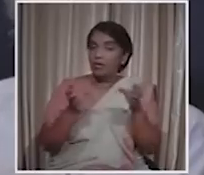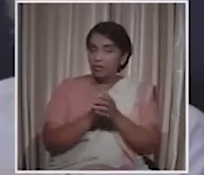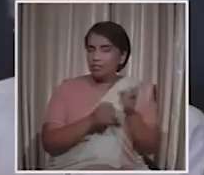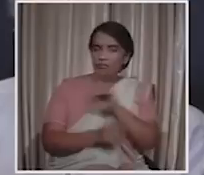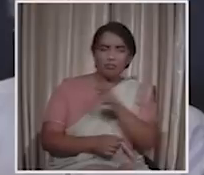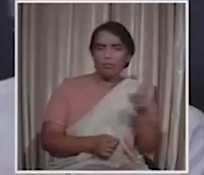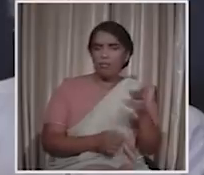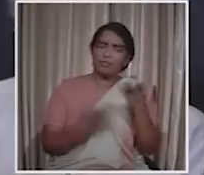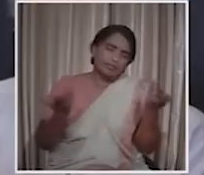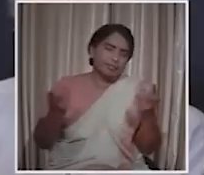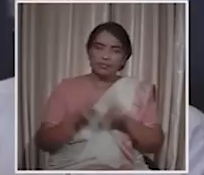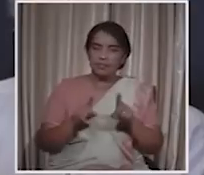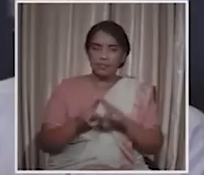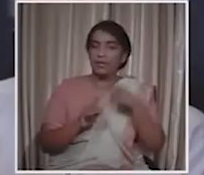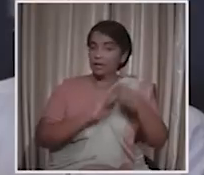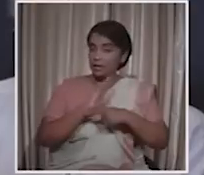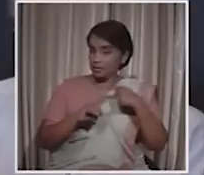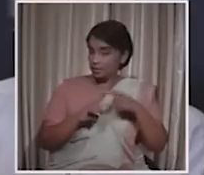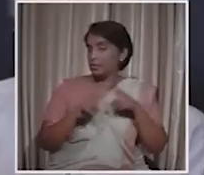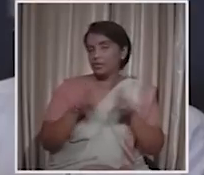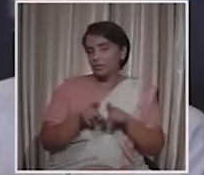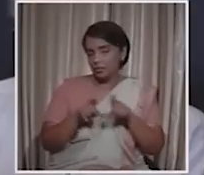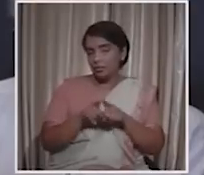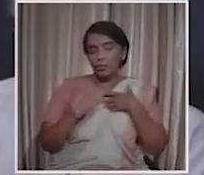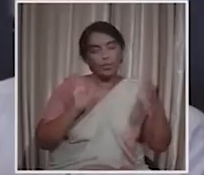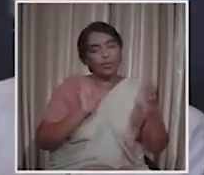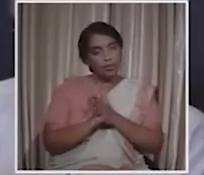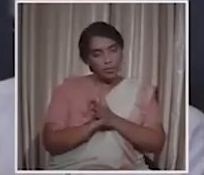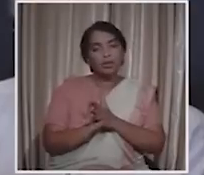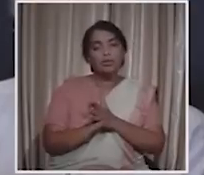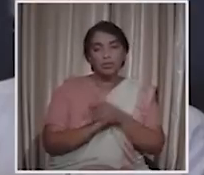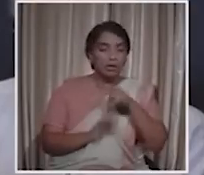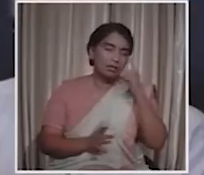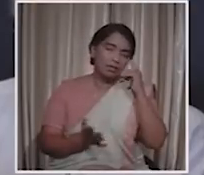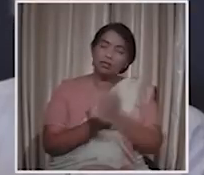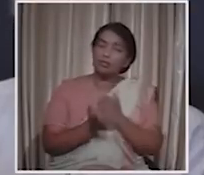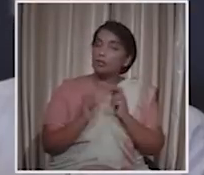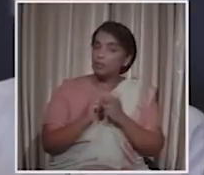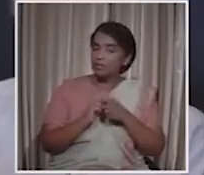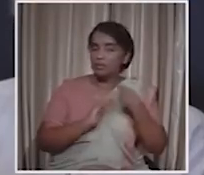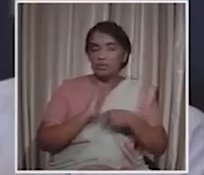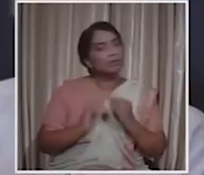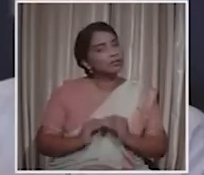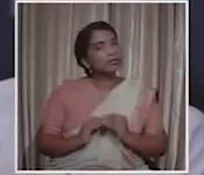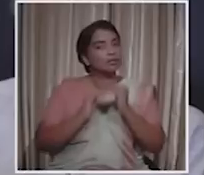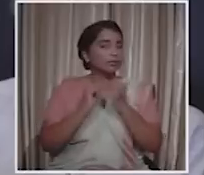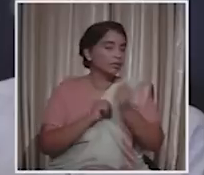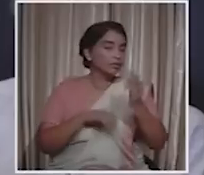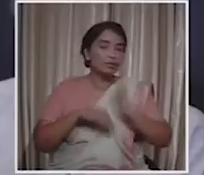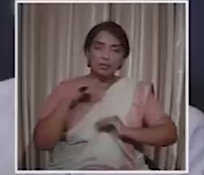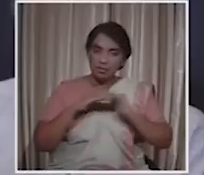මොන පැත්තක වුණත් රටක් විදියට එකට එක්වලා මේ අසීරු තත්ත්වයෙන් රට ගොඩනැගීම